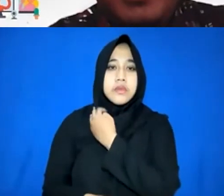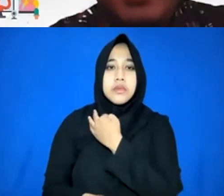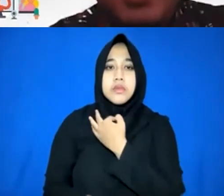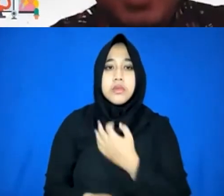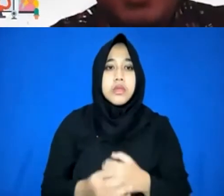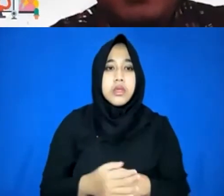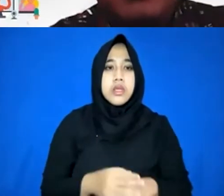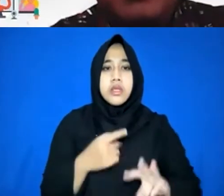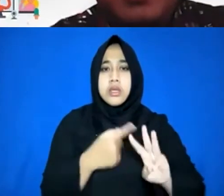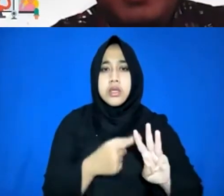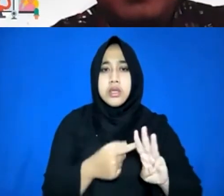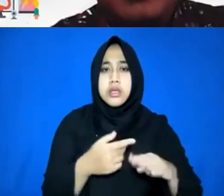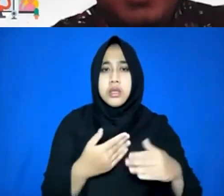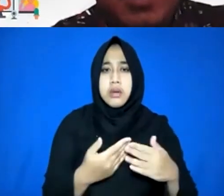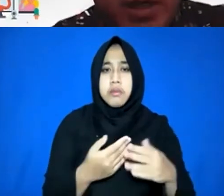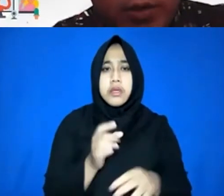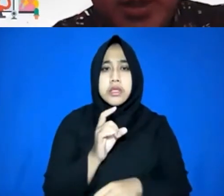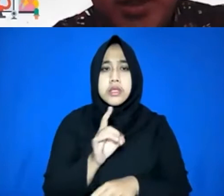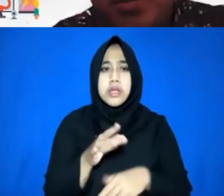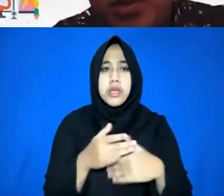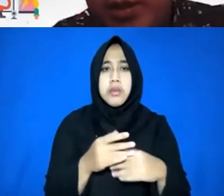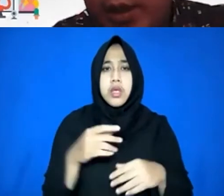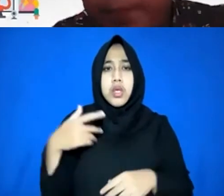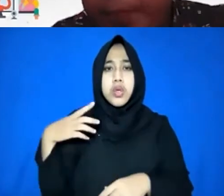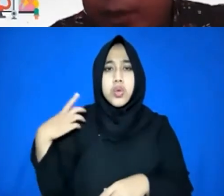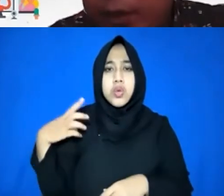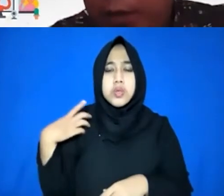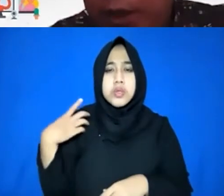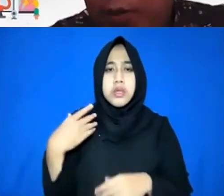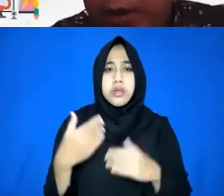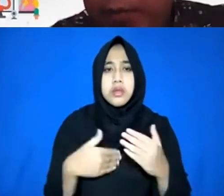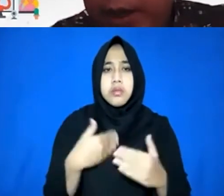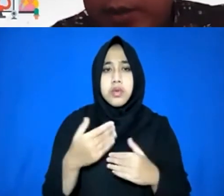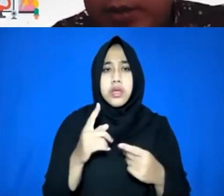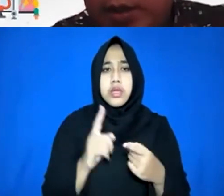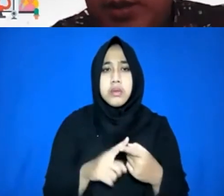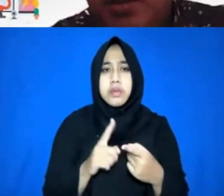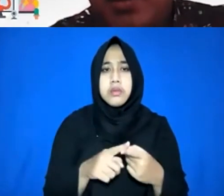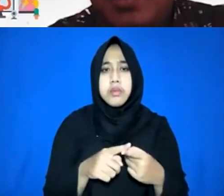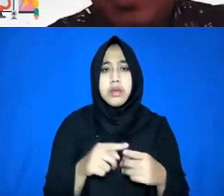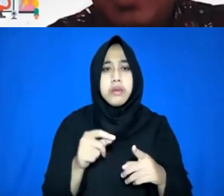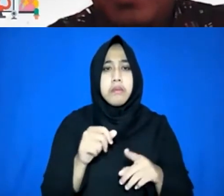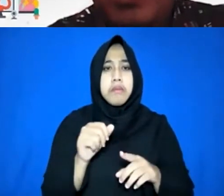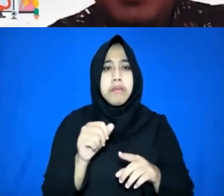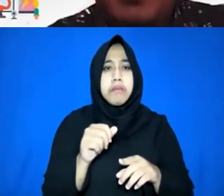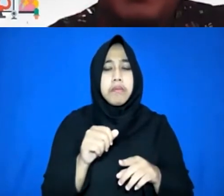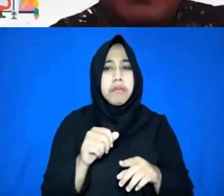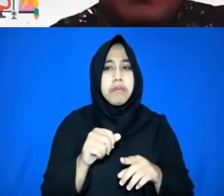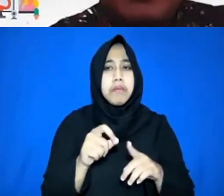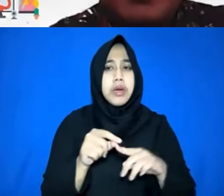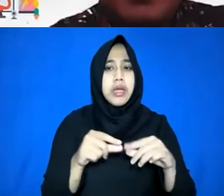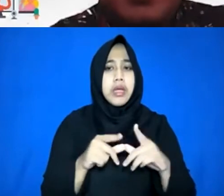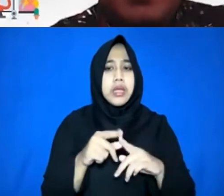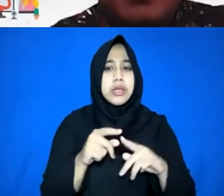yang ketiga selain dengan dosen, kemudian dengan kawan-kawan praktisi, mau tidak